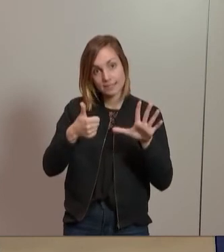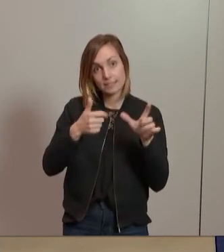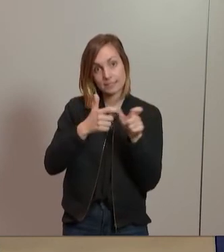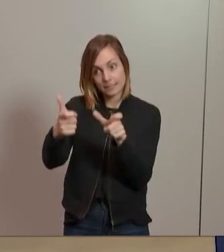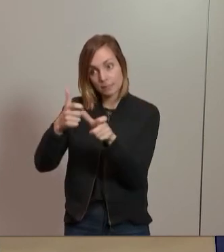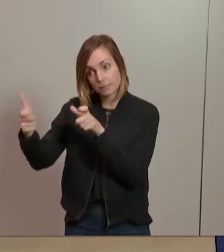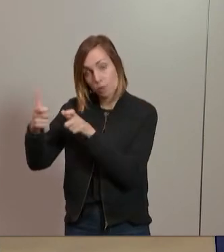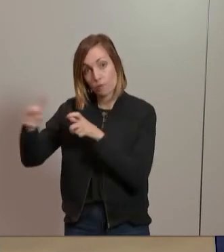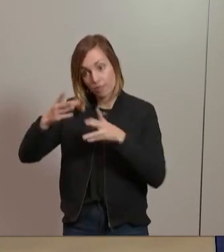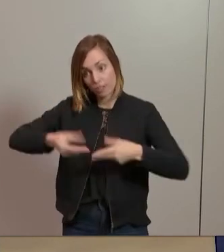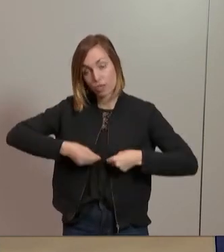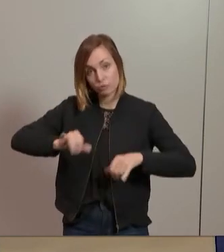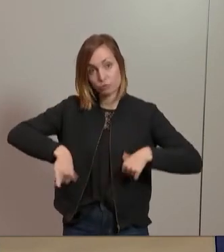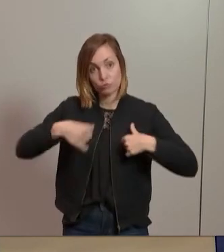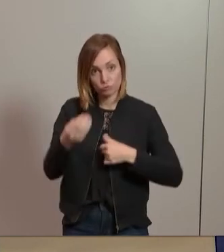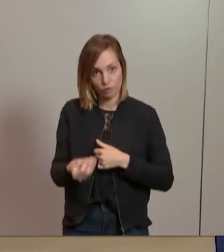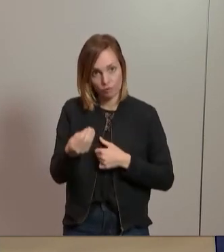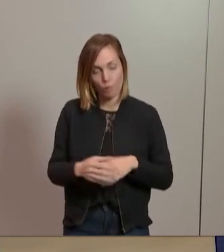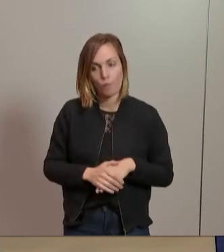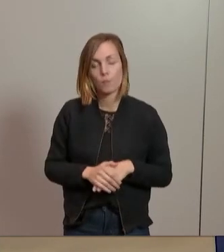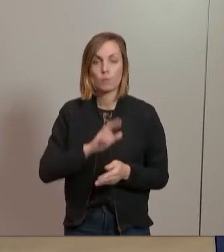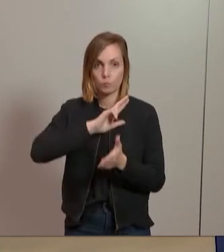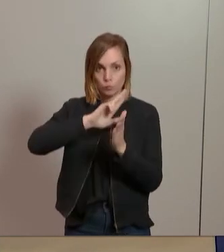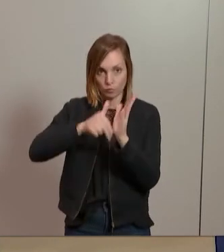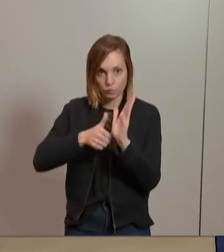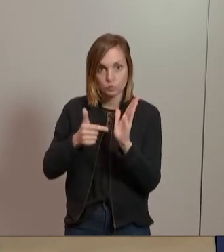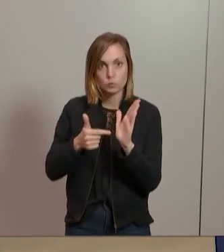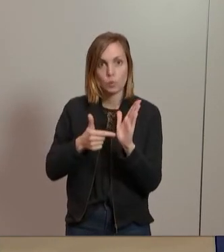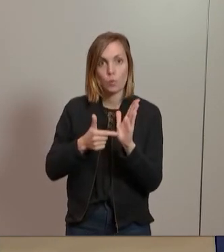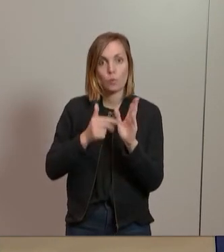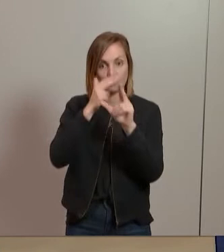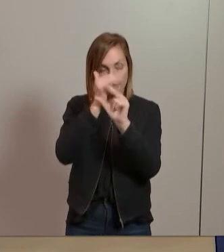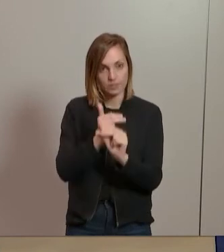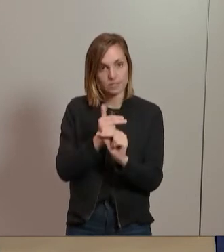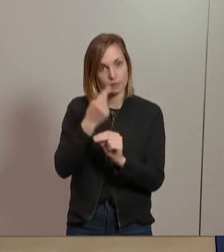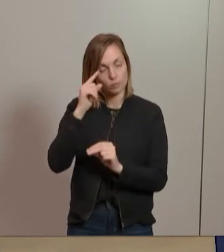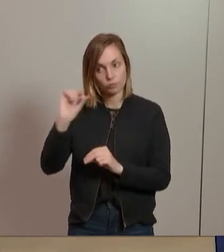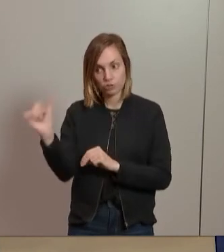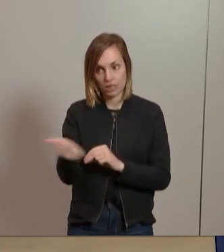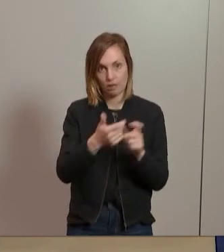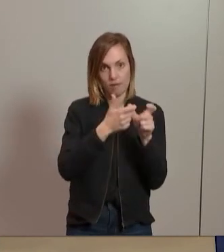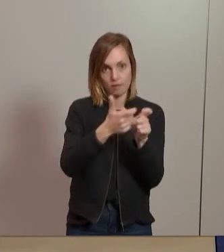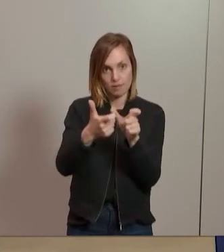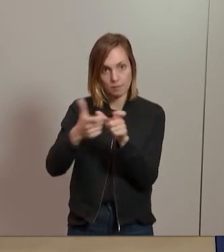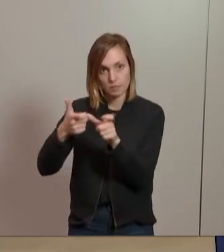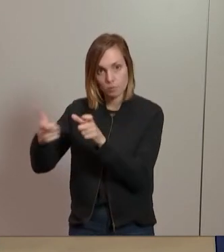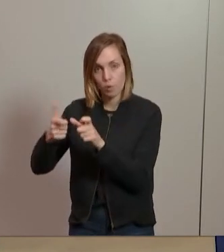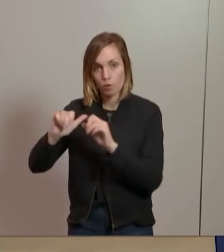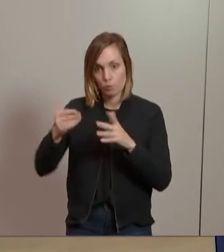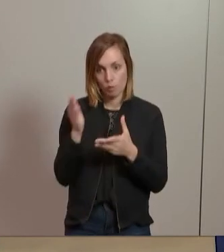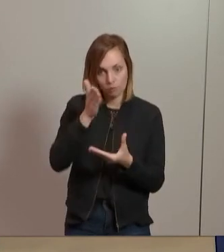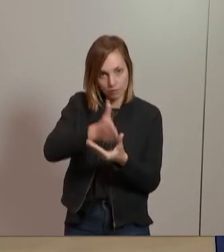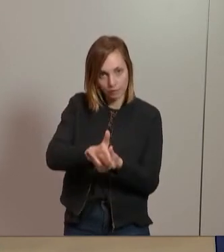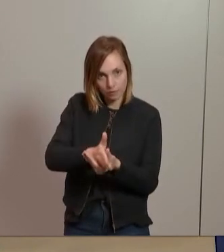d'accueil et de jeunes enfants. Cette convention définit pour chacun de ces établissements les modalités